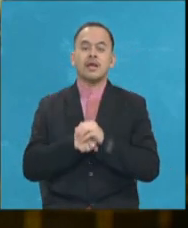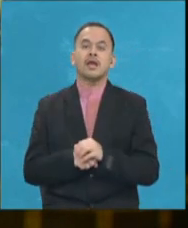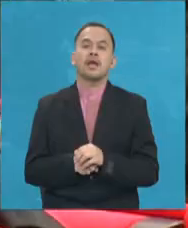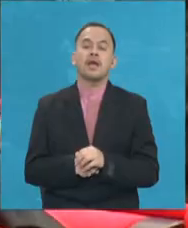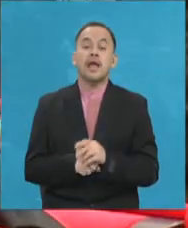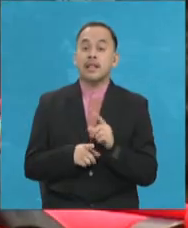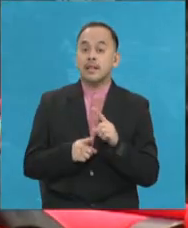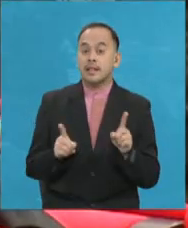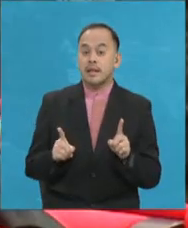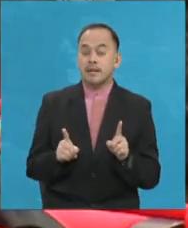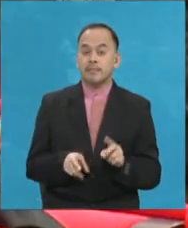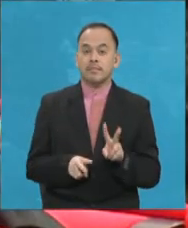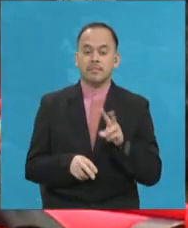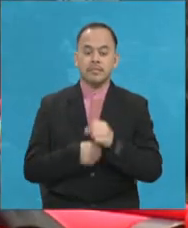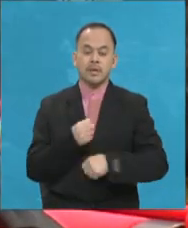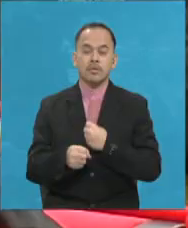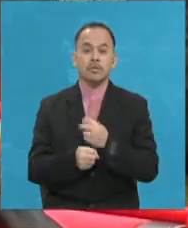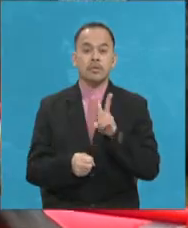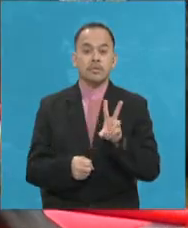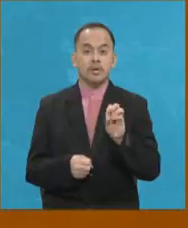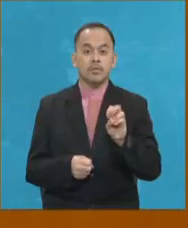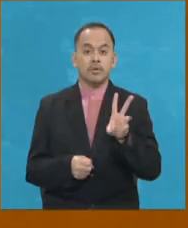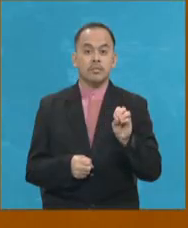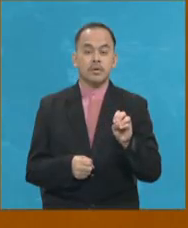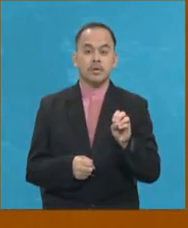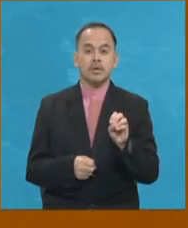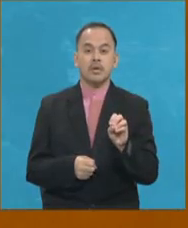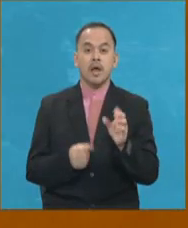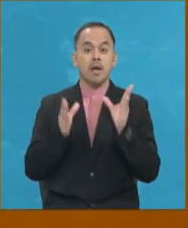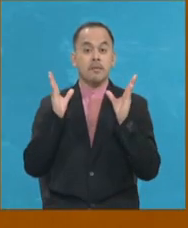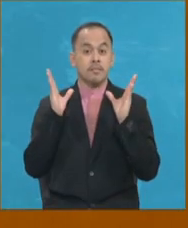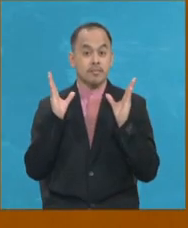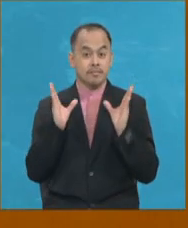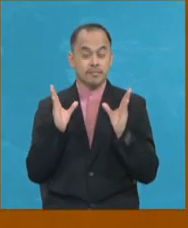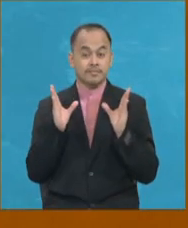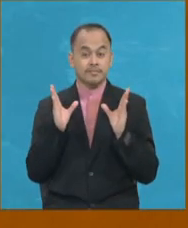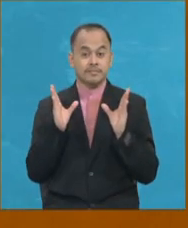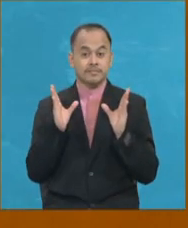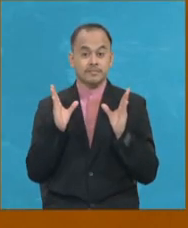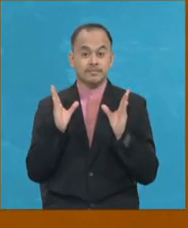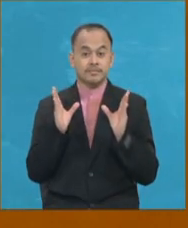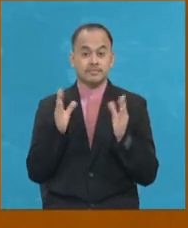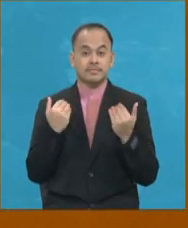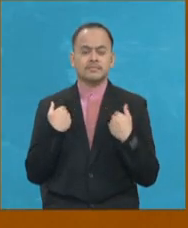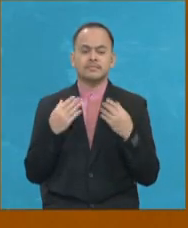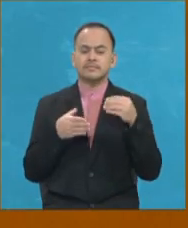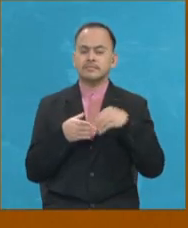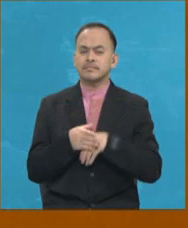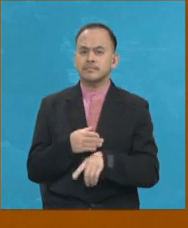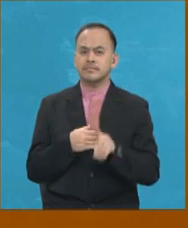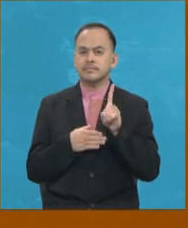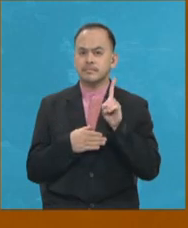namun pada tahun 2020 negara Brunei Darussalam ini adalah termasuk